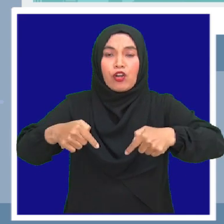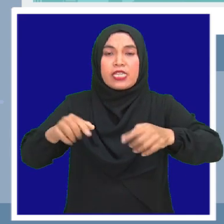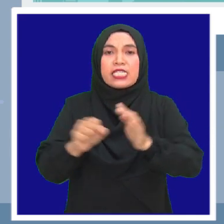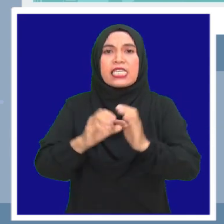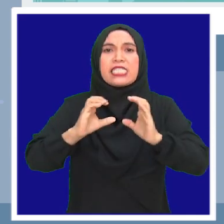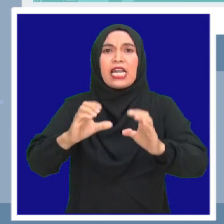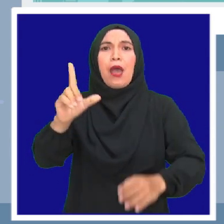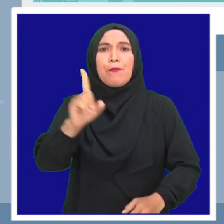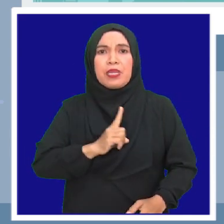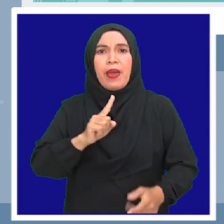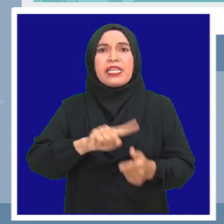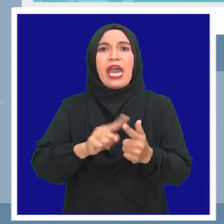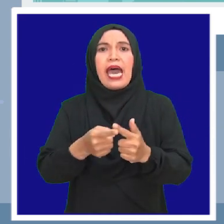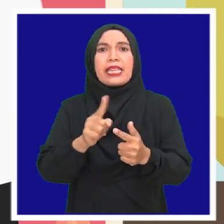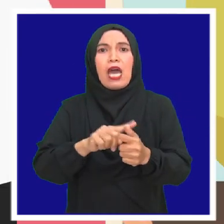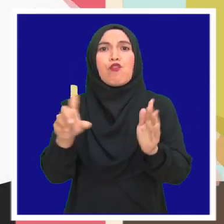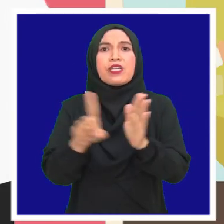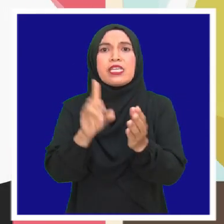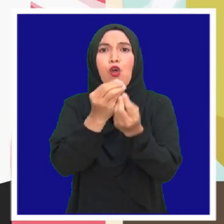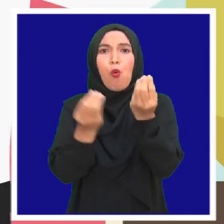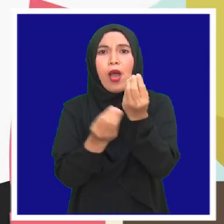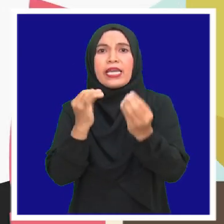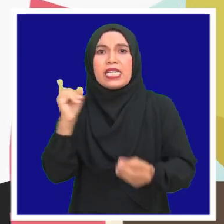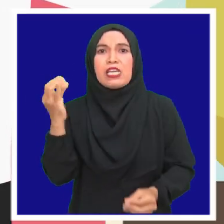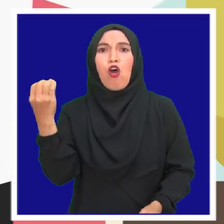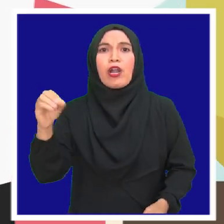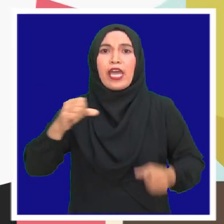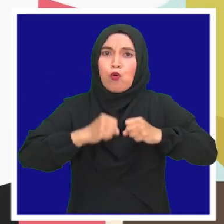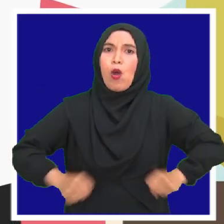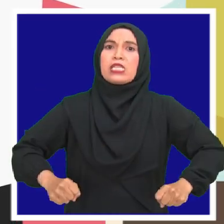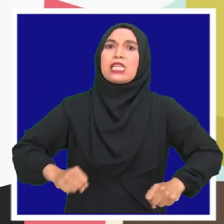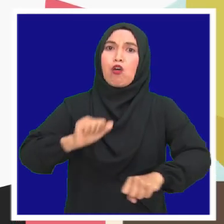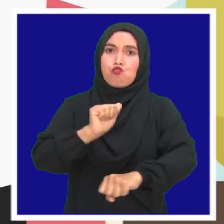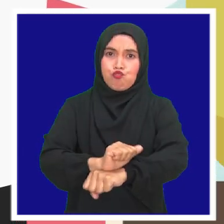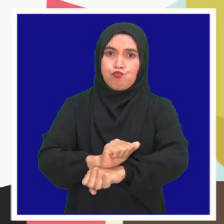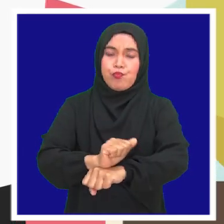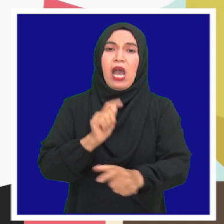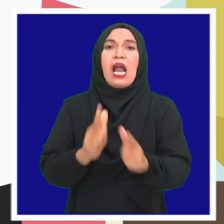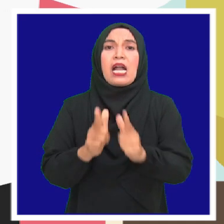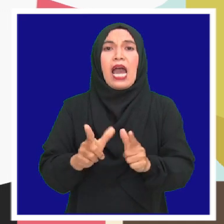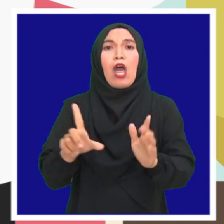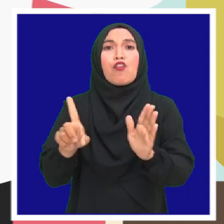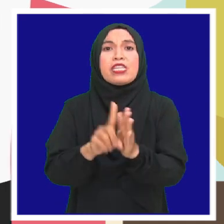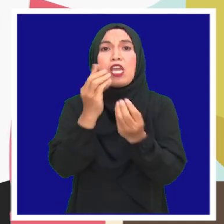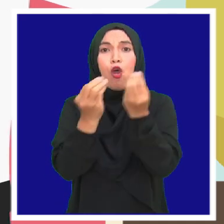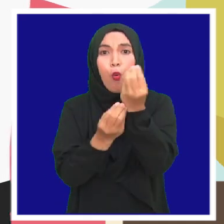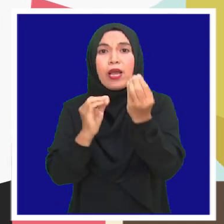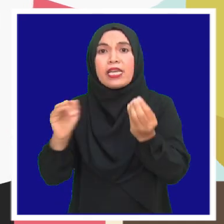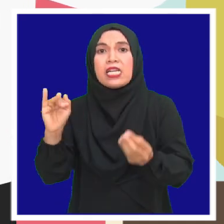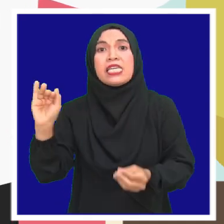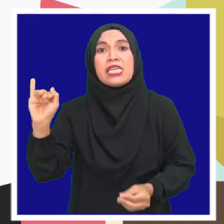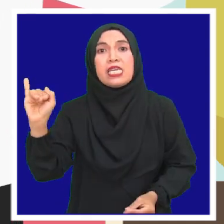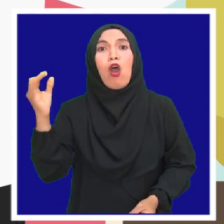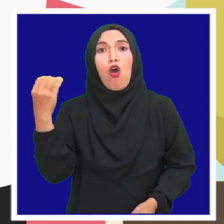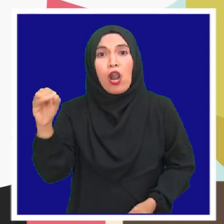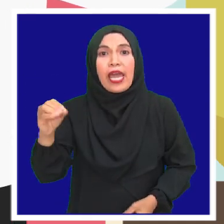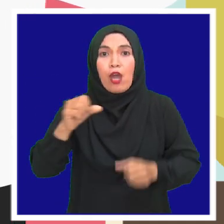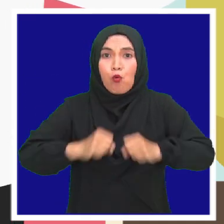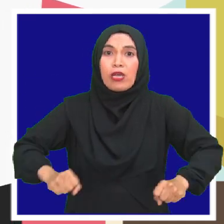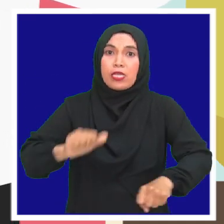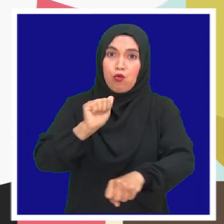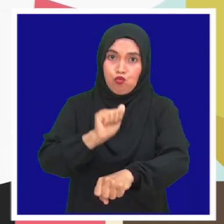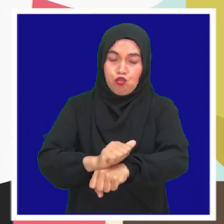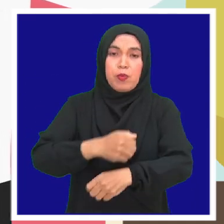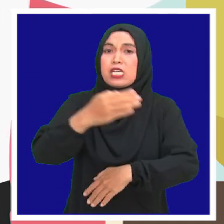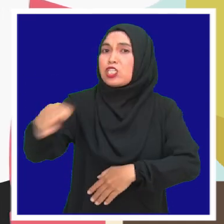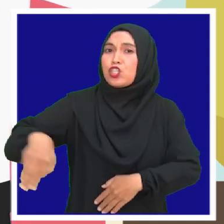ku pangacara. Lamun diwakilan ku pangacara, janten sakabeh proses prosedural bakal diwakilan ku pangacara